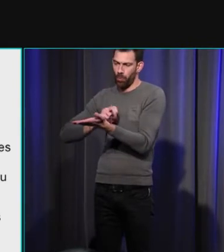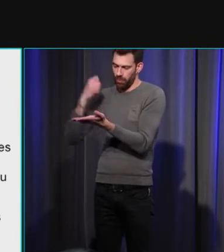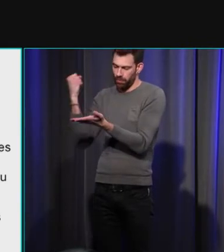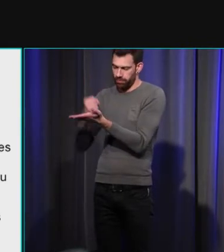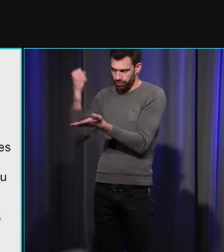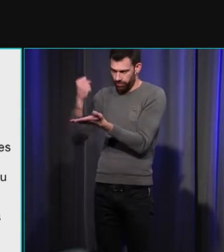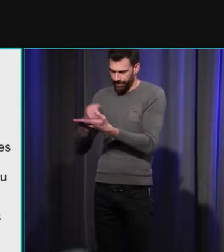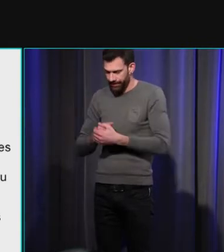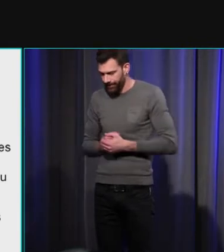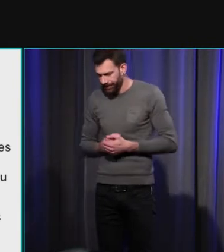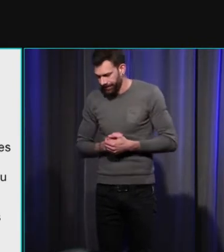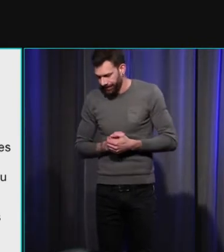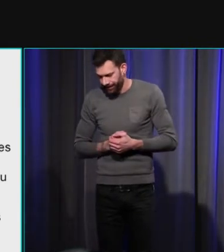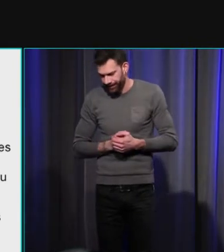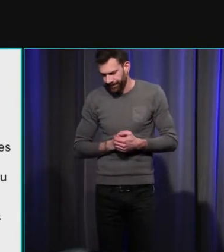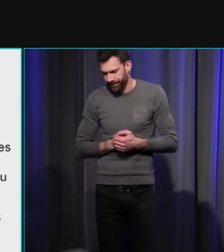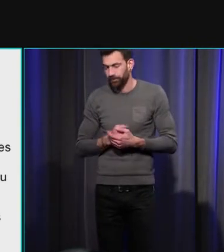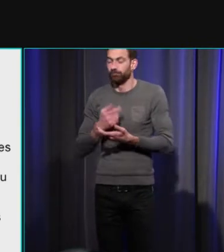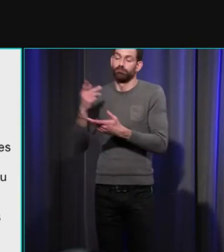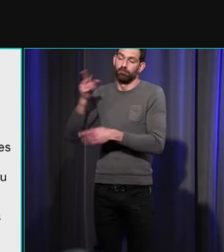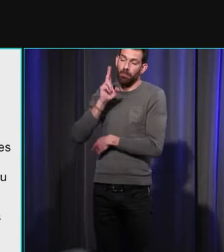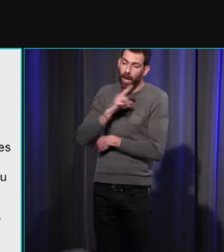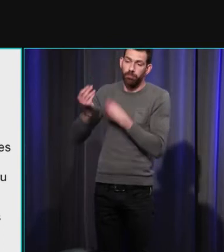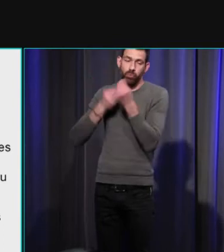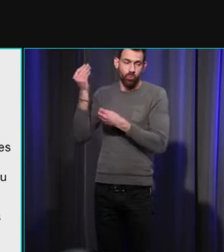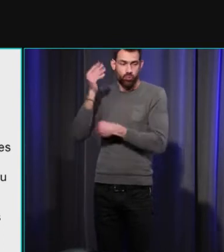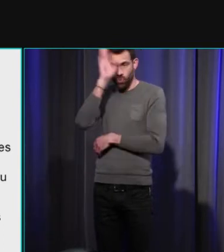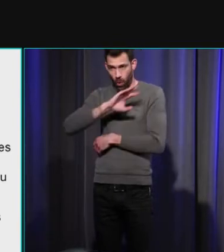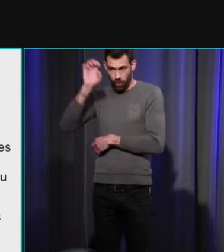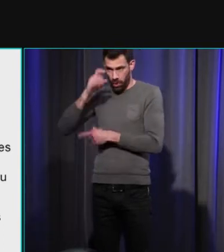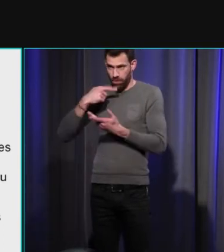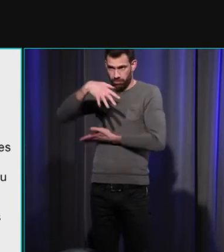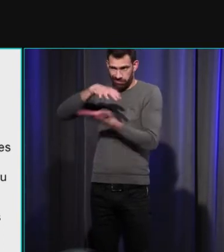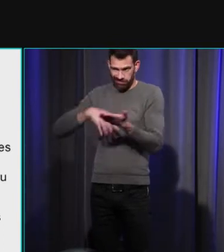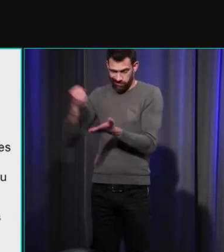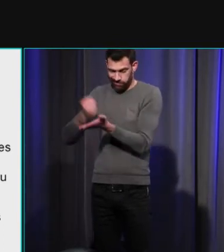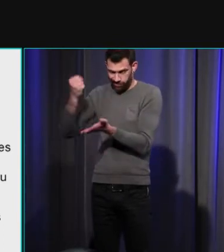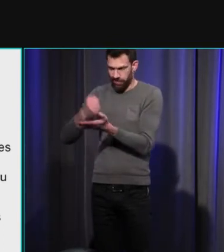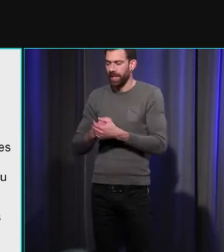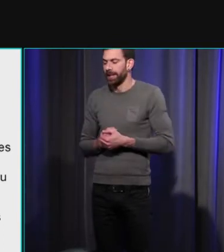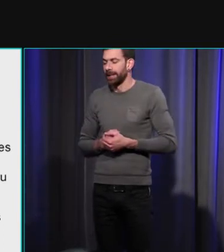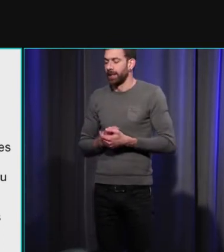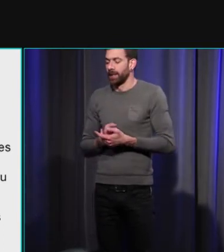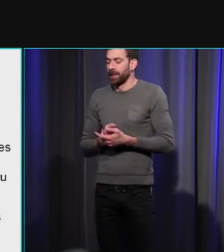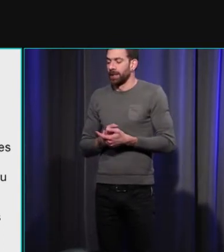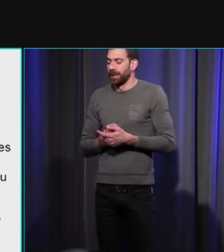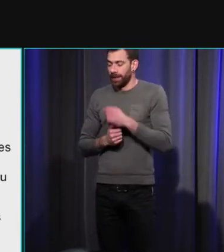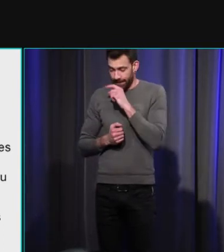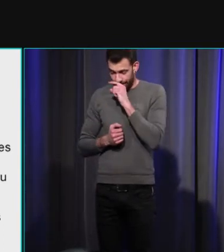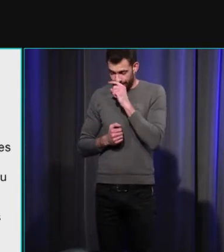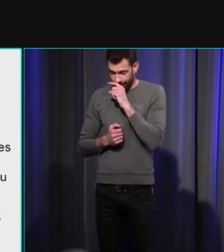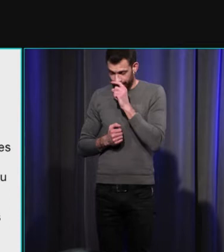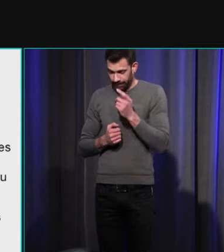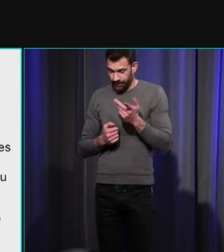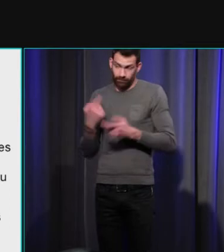pape ou bien le l'empereur scellent leur charte in bull dont par métonymie il faut toujours